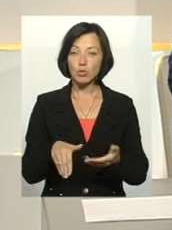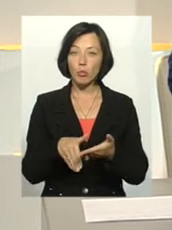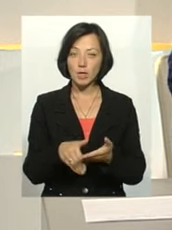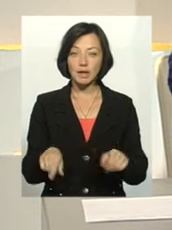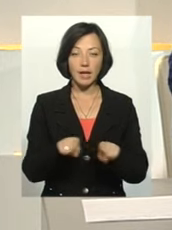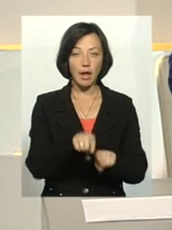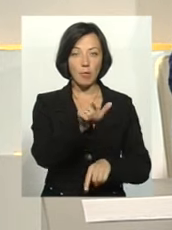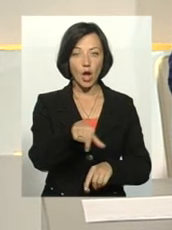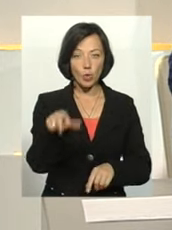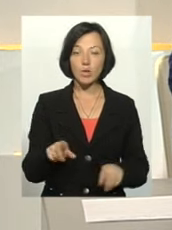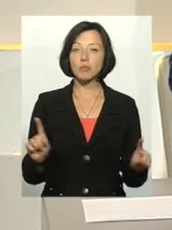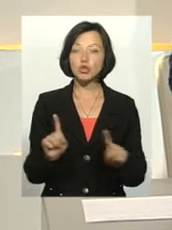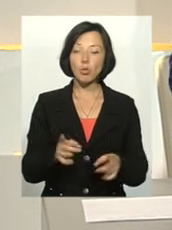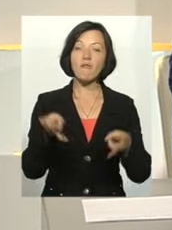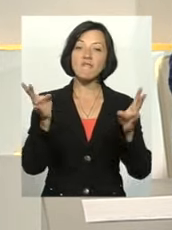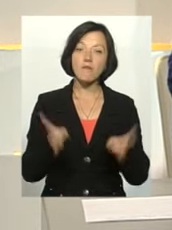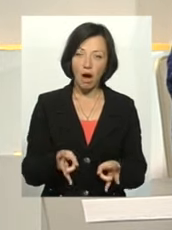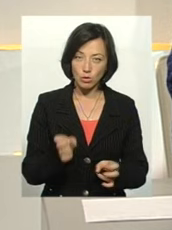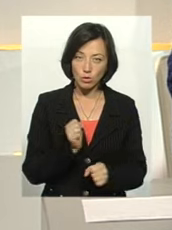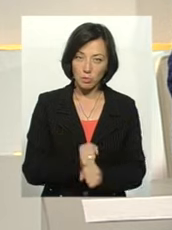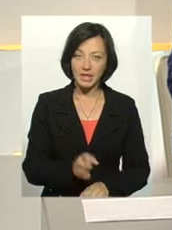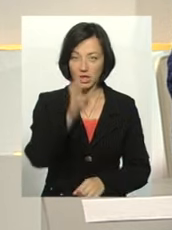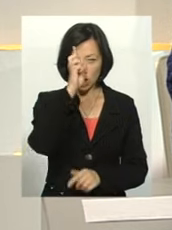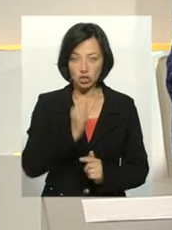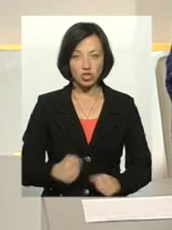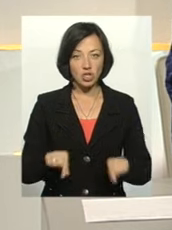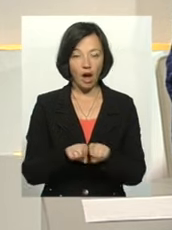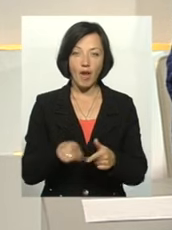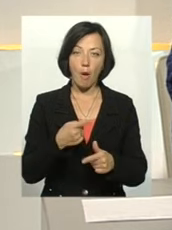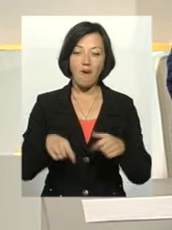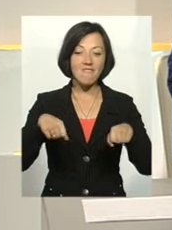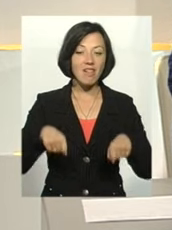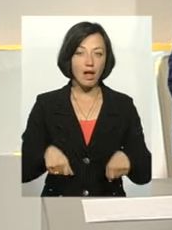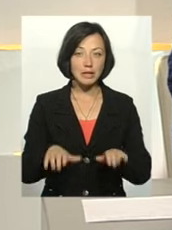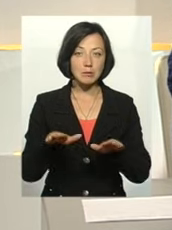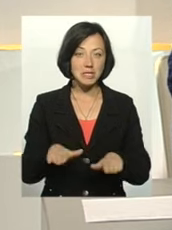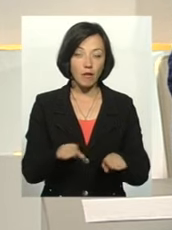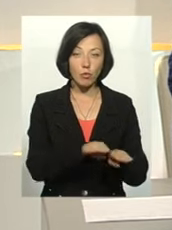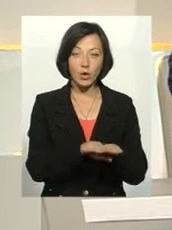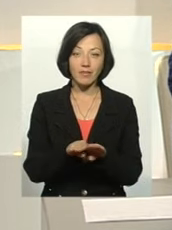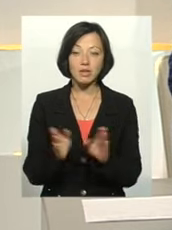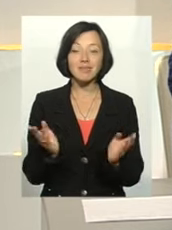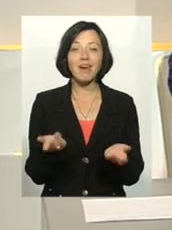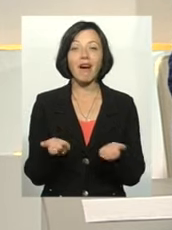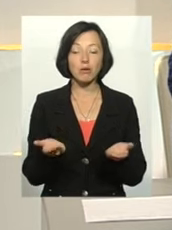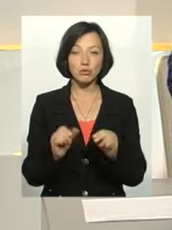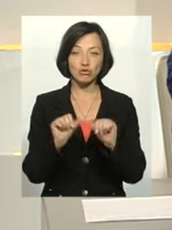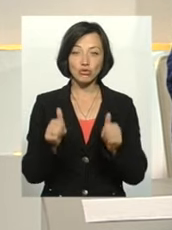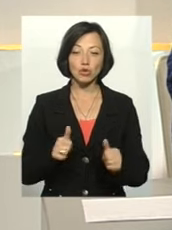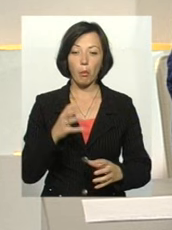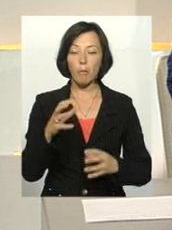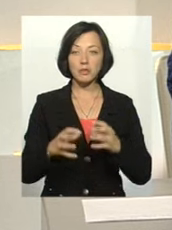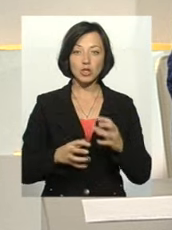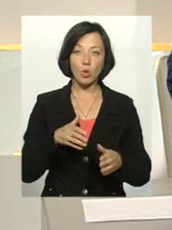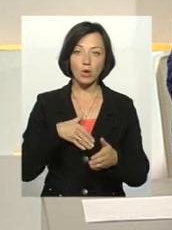таким людям? Що варто зробити державі або ж владі на місцевому рівні? І яким чином міжнародні